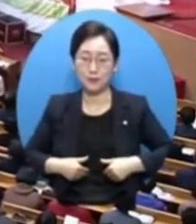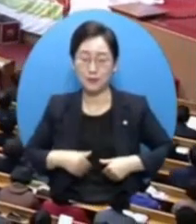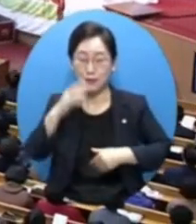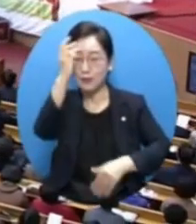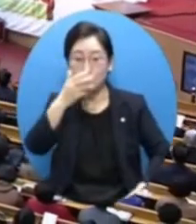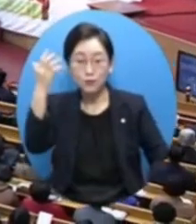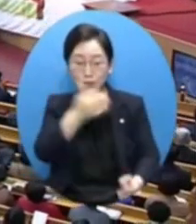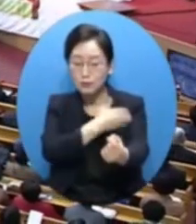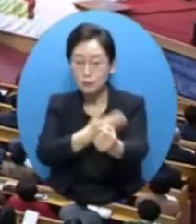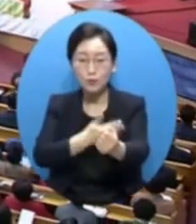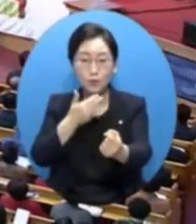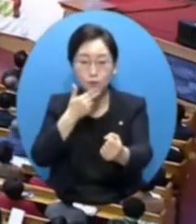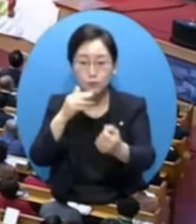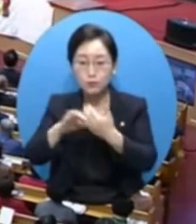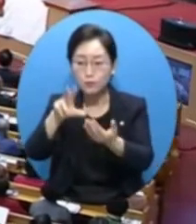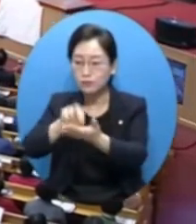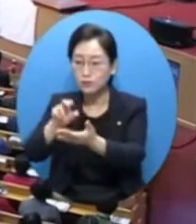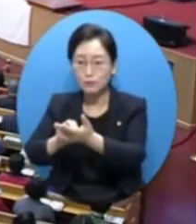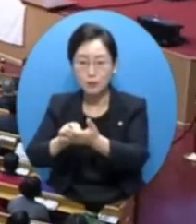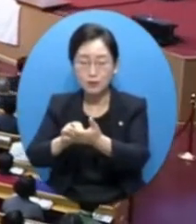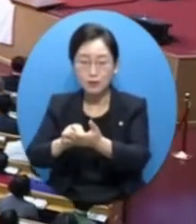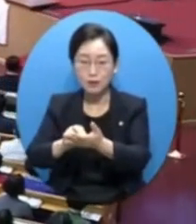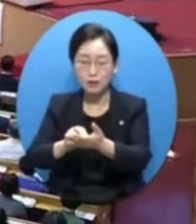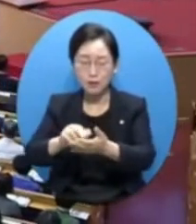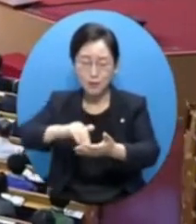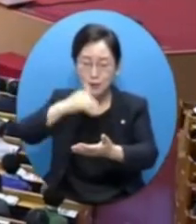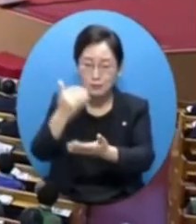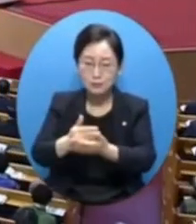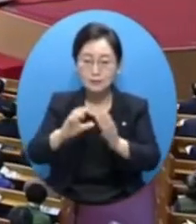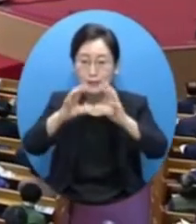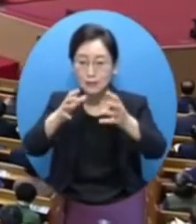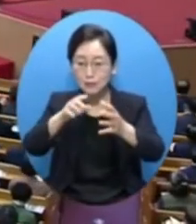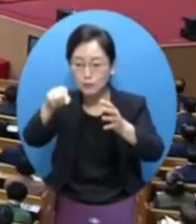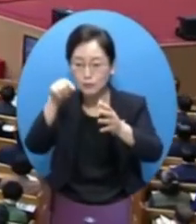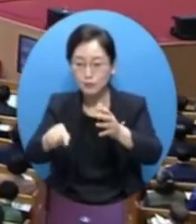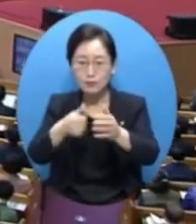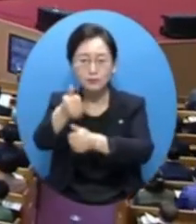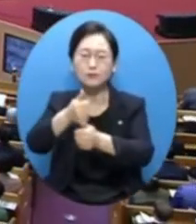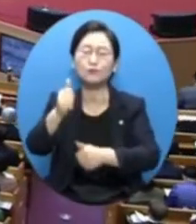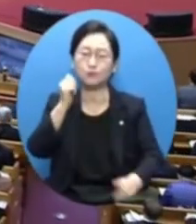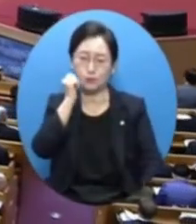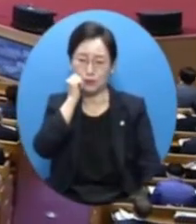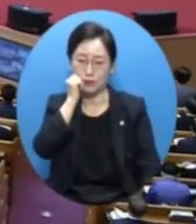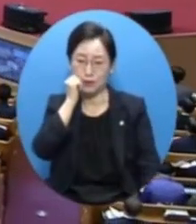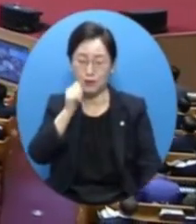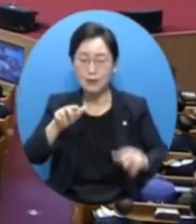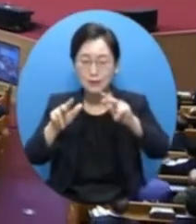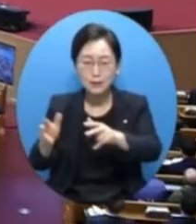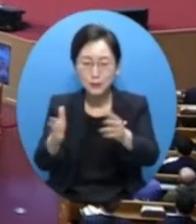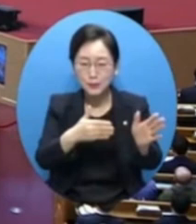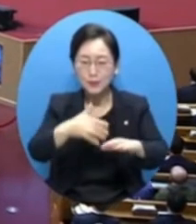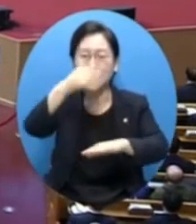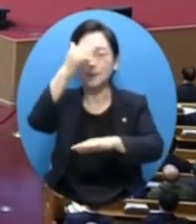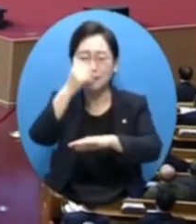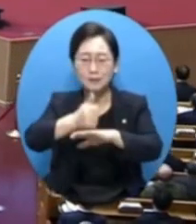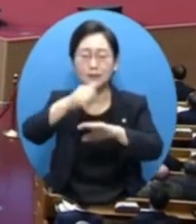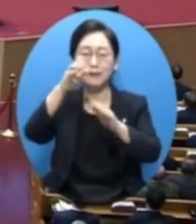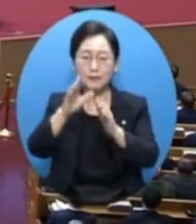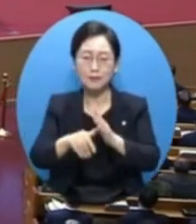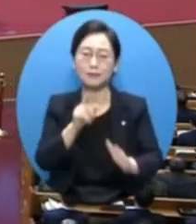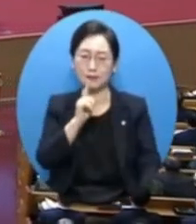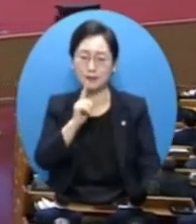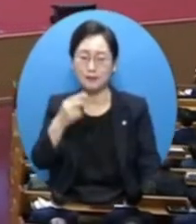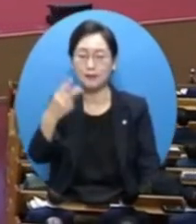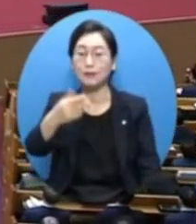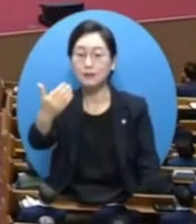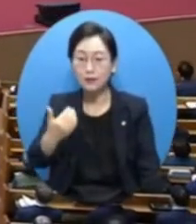세상에 승리의 삶을 살아갈 수가 없습니다. 그런데 성경은 우리가 살고 있는 이 시대를 말세, 마지막 때라고 부르고 있습니다.